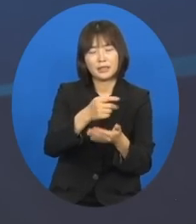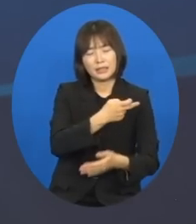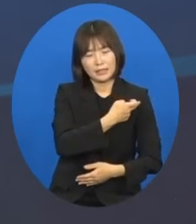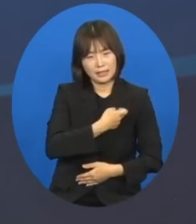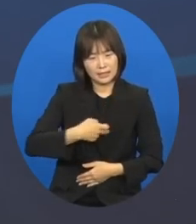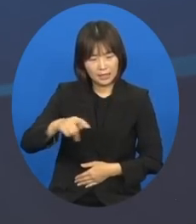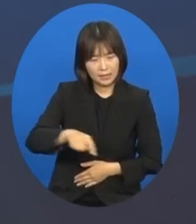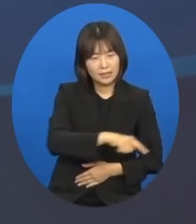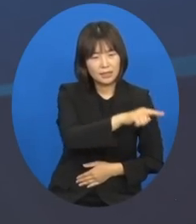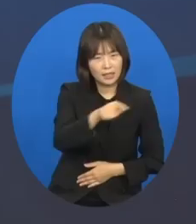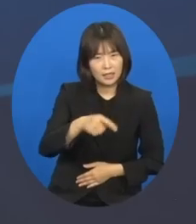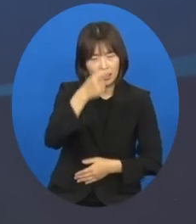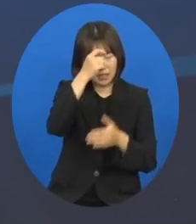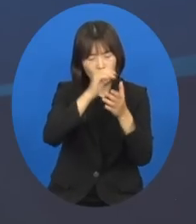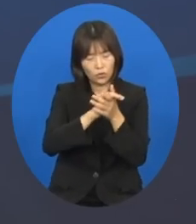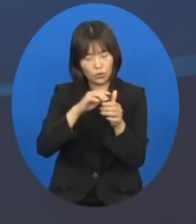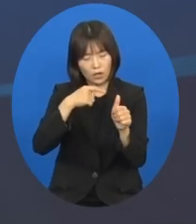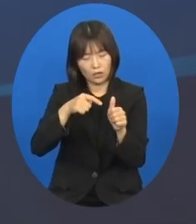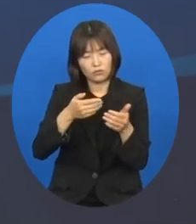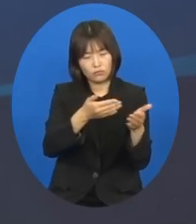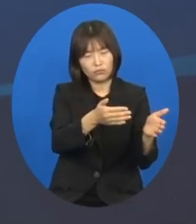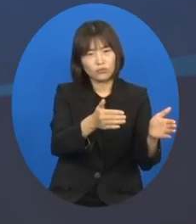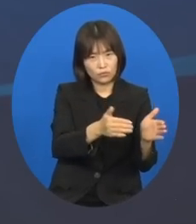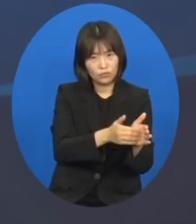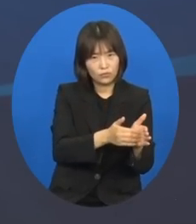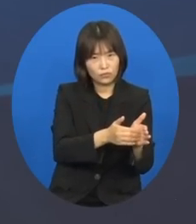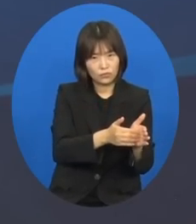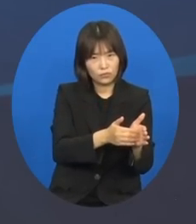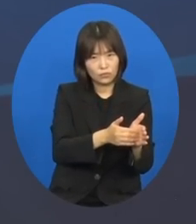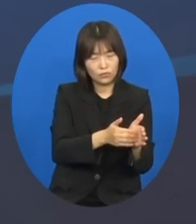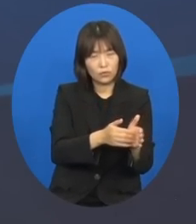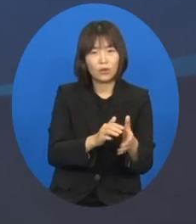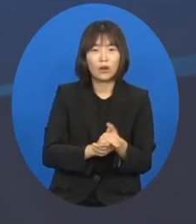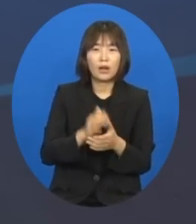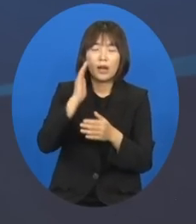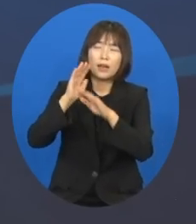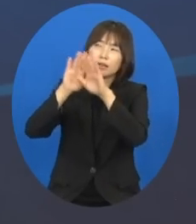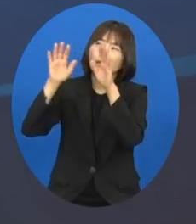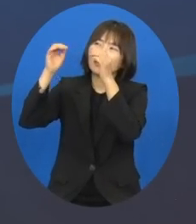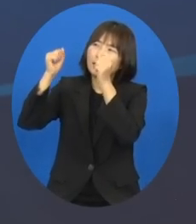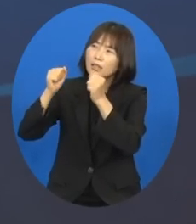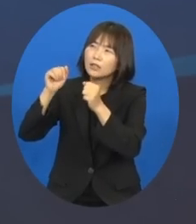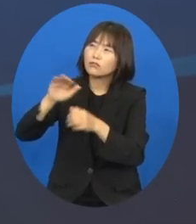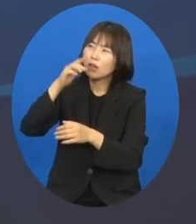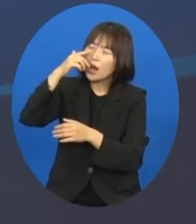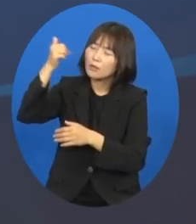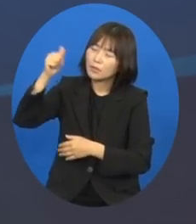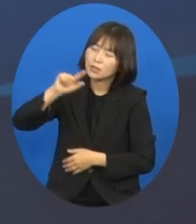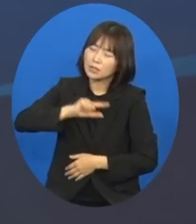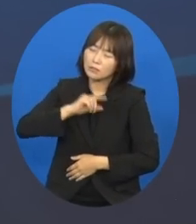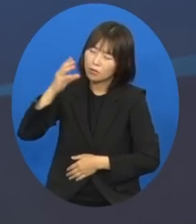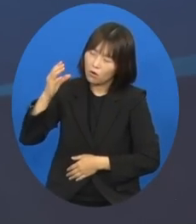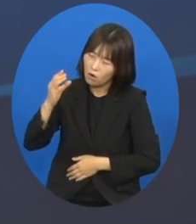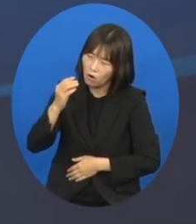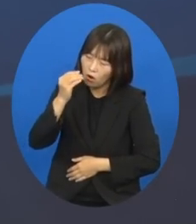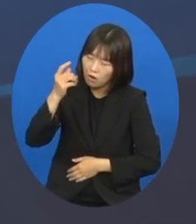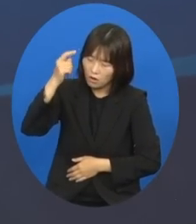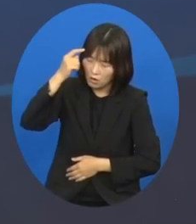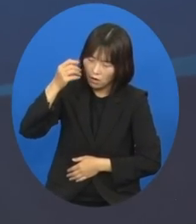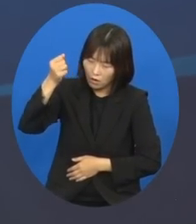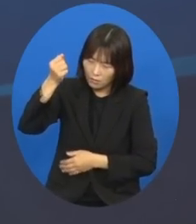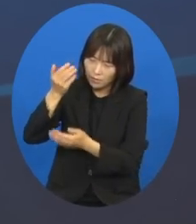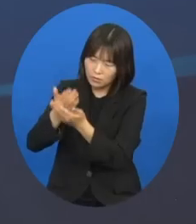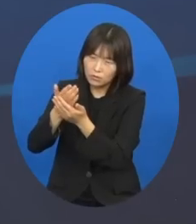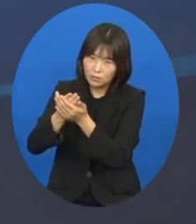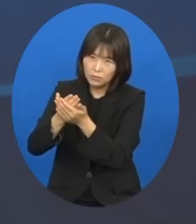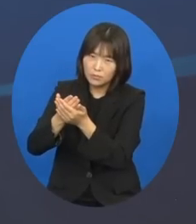우리에게 기도를 가르쳐 주셨죠 그게 주님 가르쳐 주신 기도 하늘에 계신 우리 아버지의 이름이 거룩히 여김을 받으시오며 나라 임하옵시며